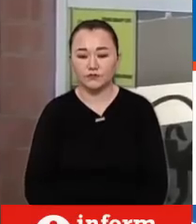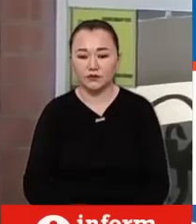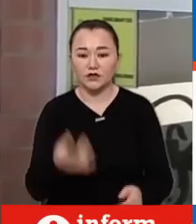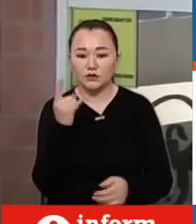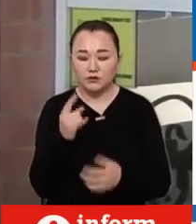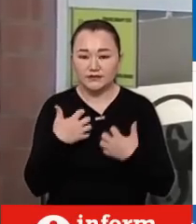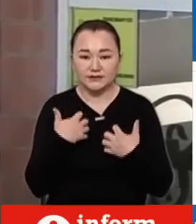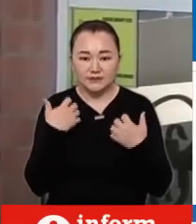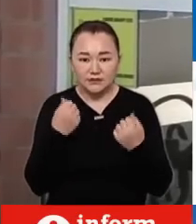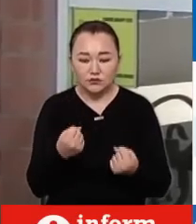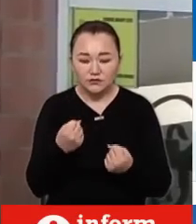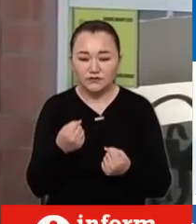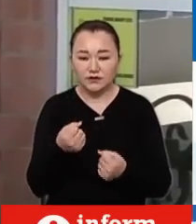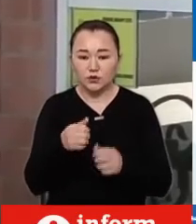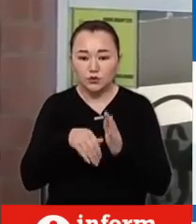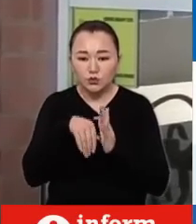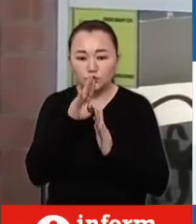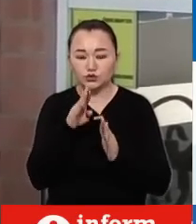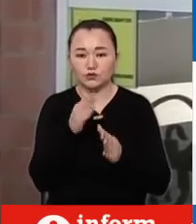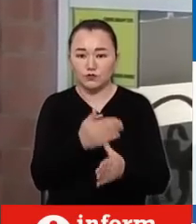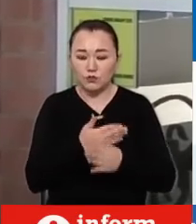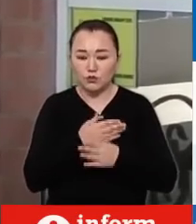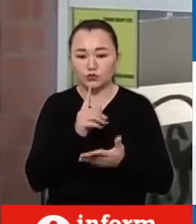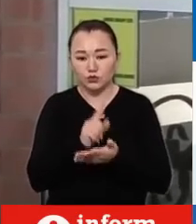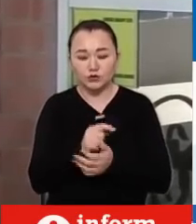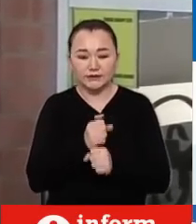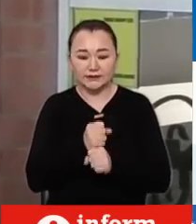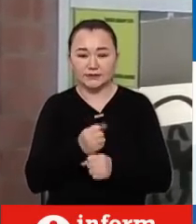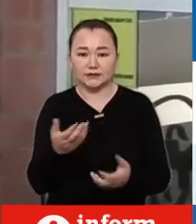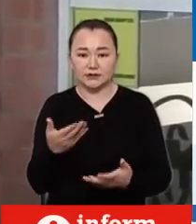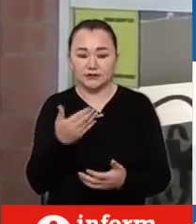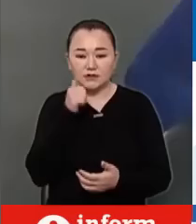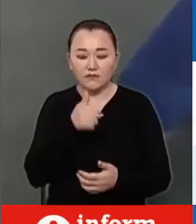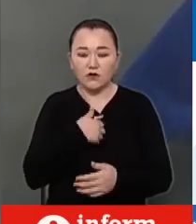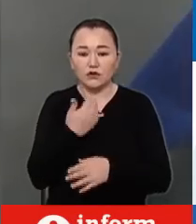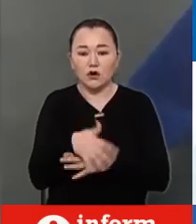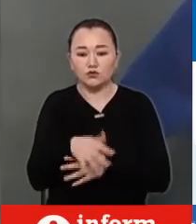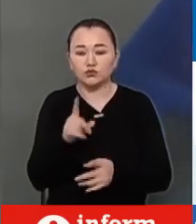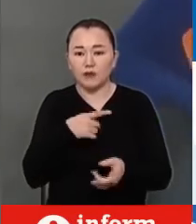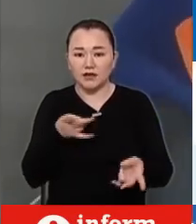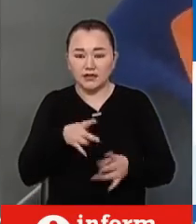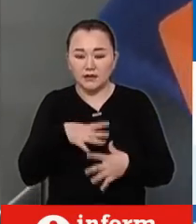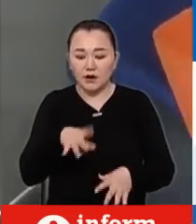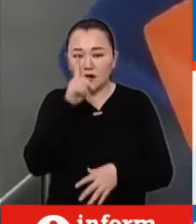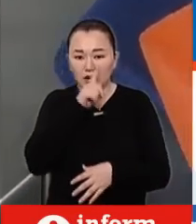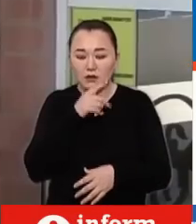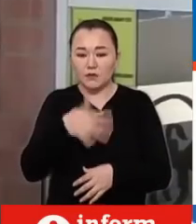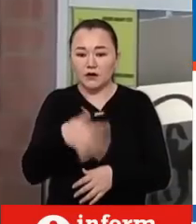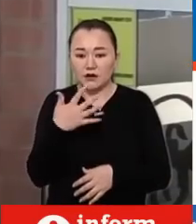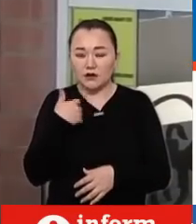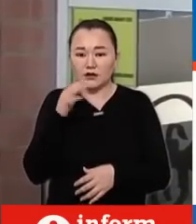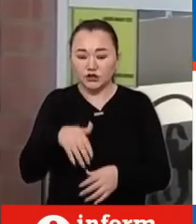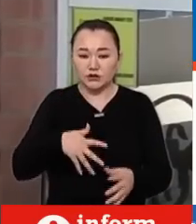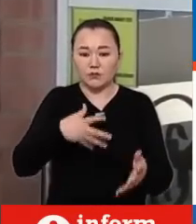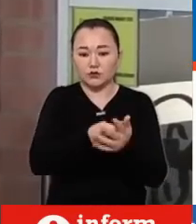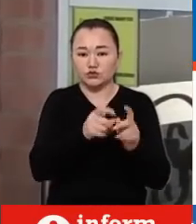баланың денсаулығын бәрін жақсартып беріп көмектессін. Ертемен неде далада қалып қоймаймын. Айына 25 мың төлеп, оң аяғымын кіргізген